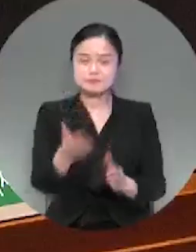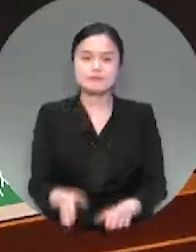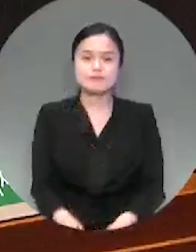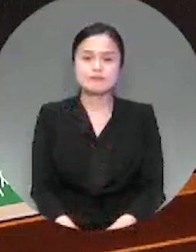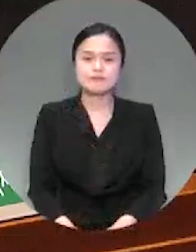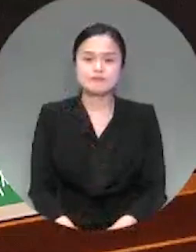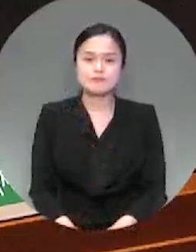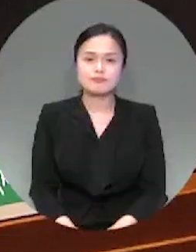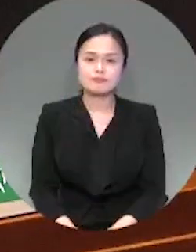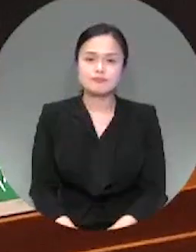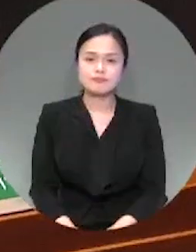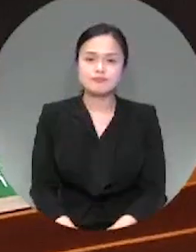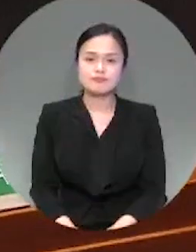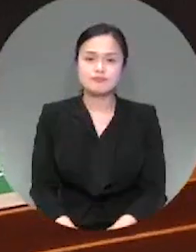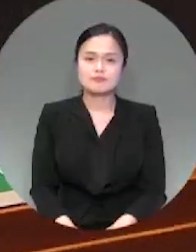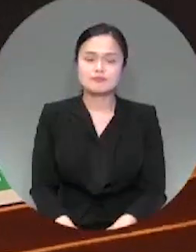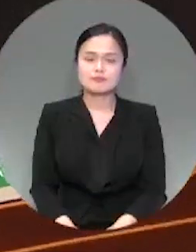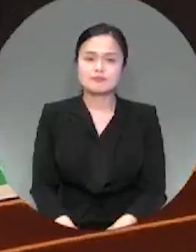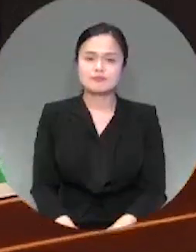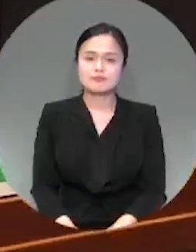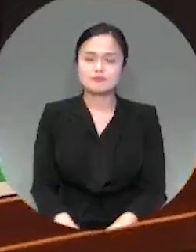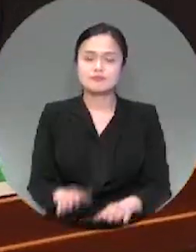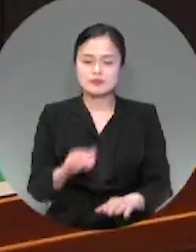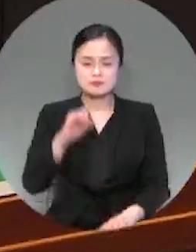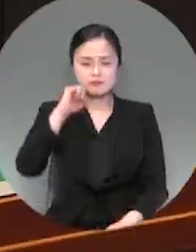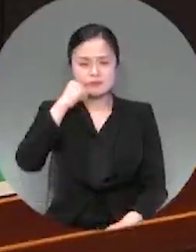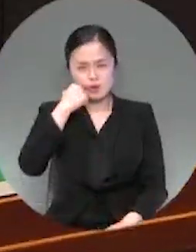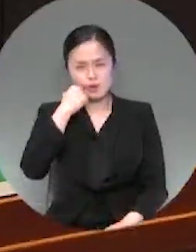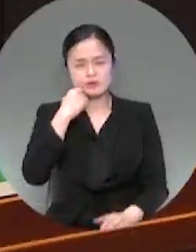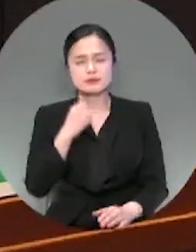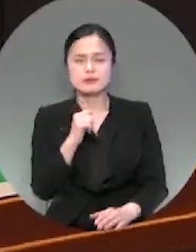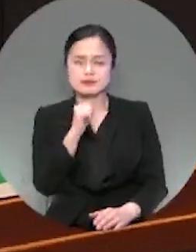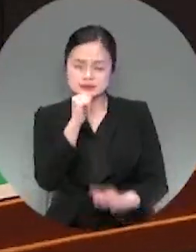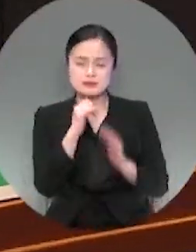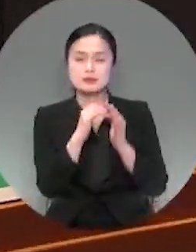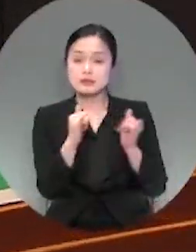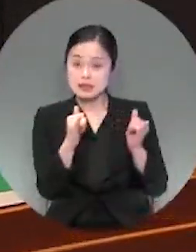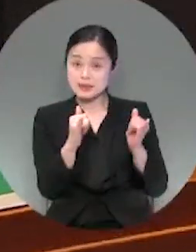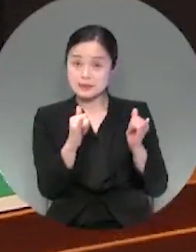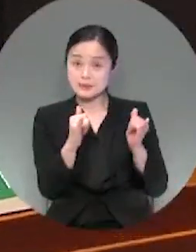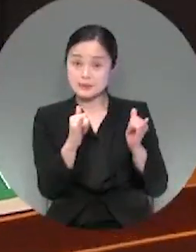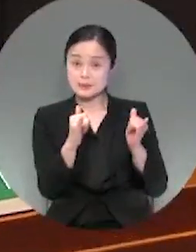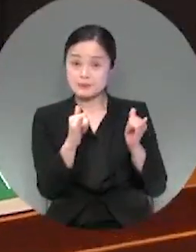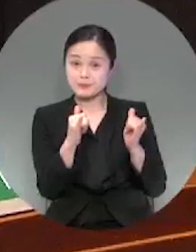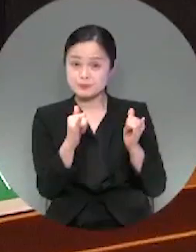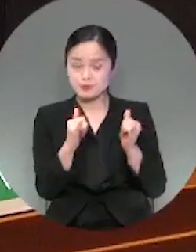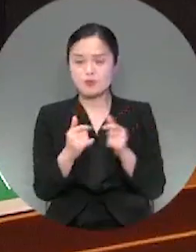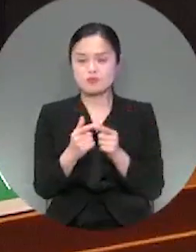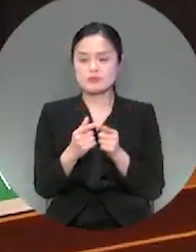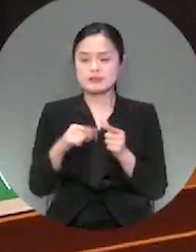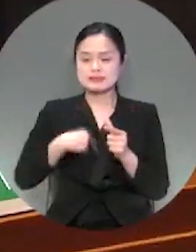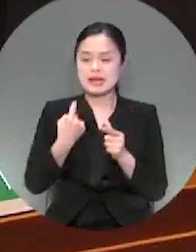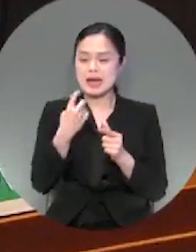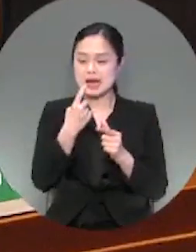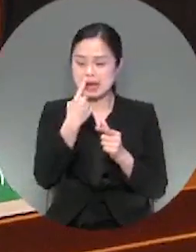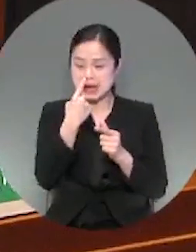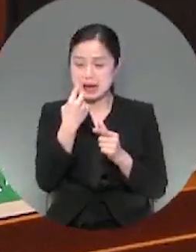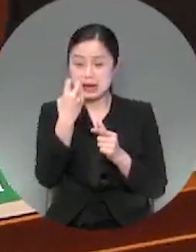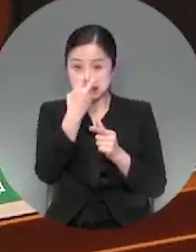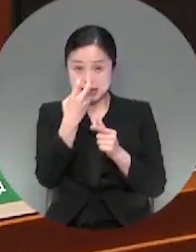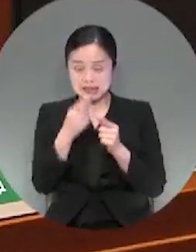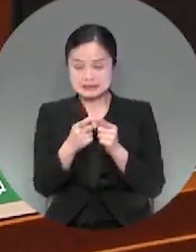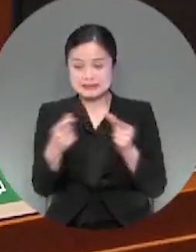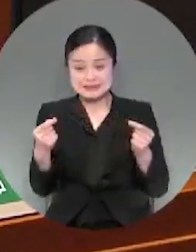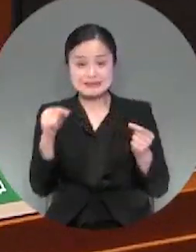예, 지금 의원님 말씀하신 대로 취약계층에 대해서는 정부가 적극 고려를 해야 되지 않을까 싶어도 싶습니다. 예, 추경안에